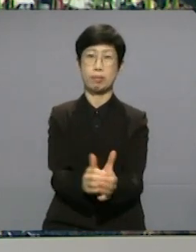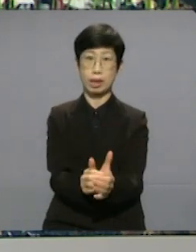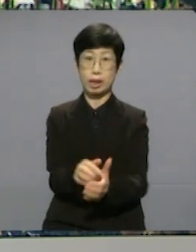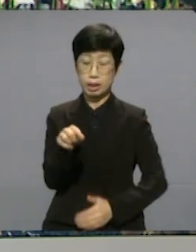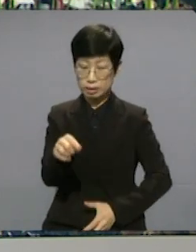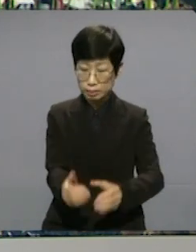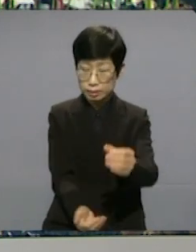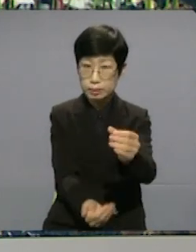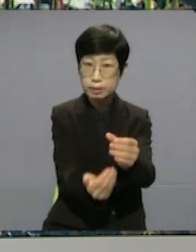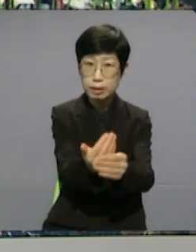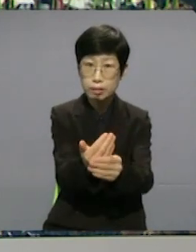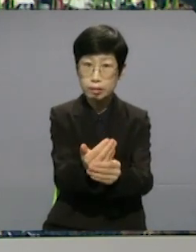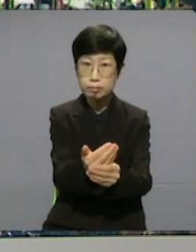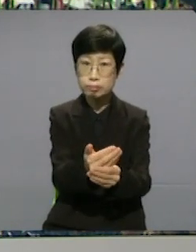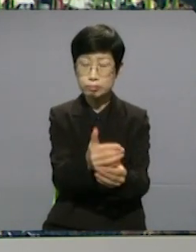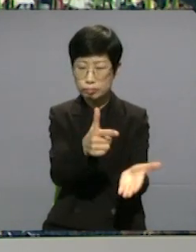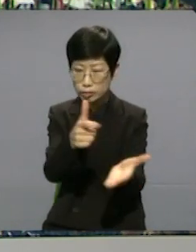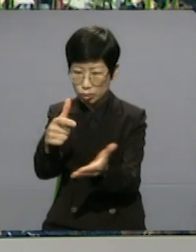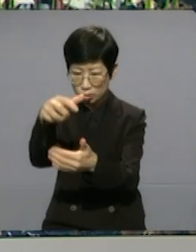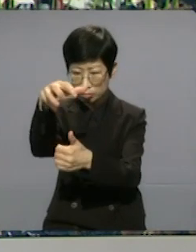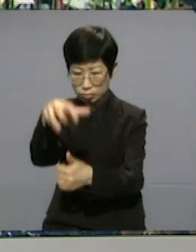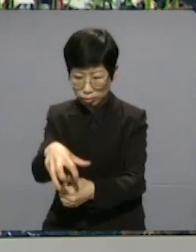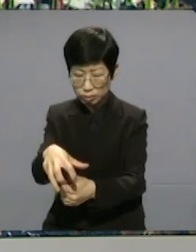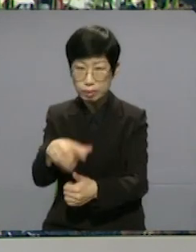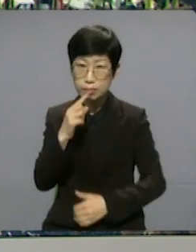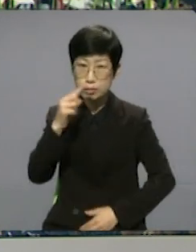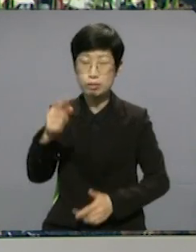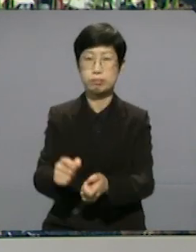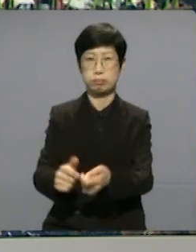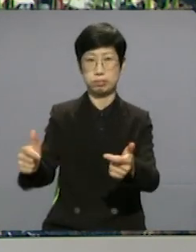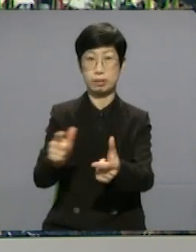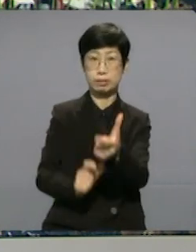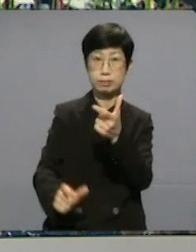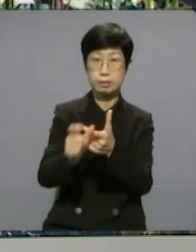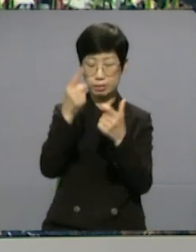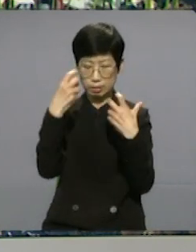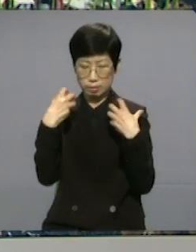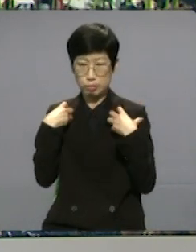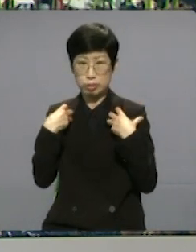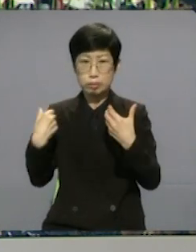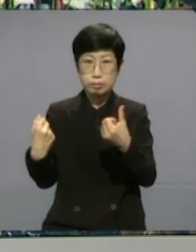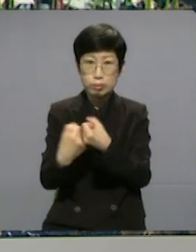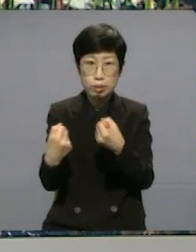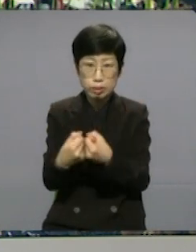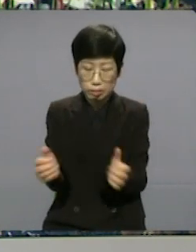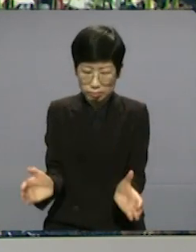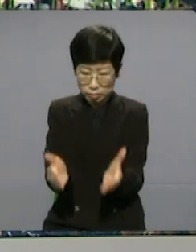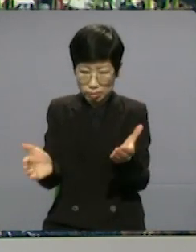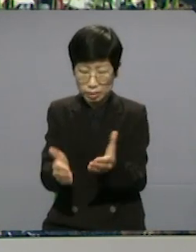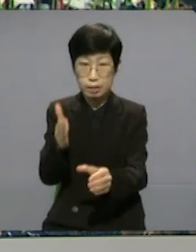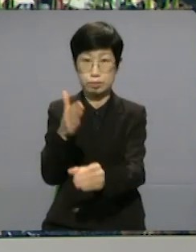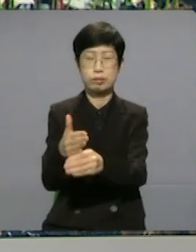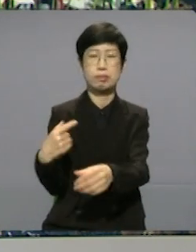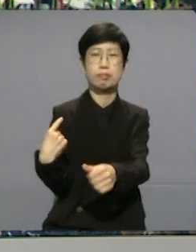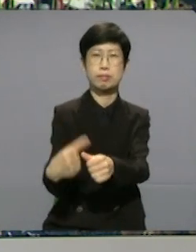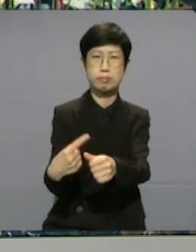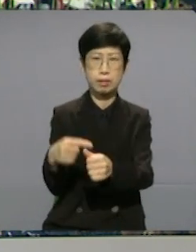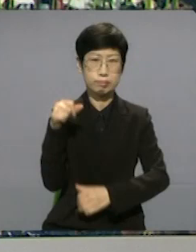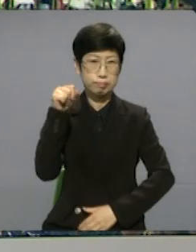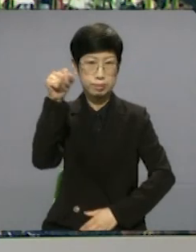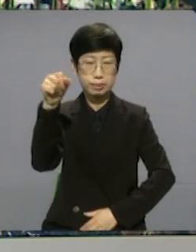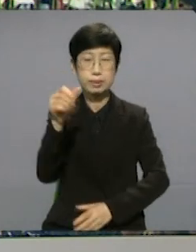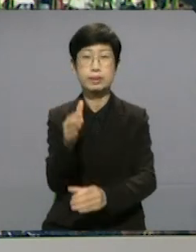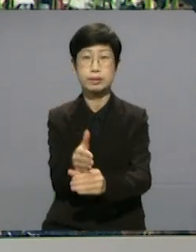그런데이 사건이 총기 규제 목소리를 키운 것은 물론 정부가 폭력을 조장하고 있다는 비판으로까지 이어지고 있습니다